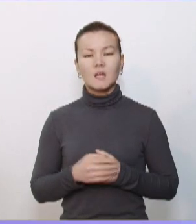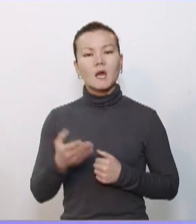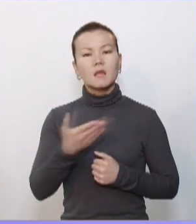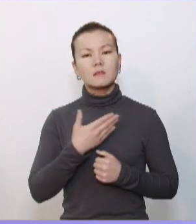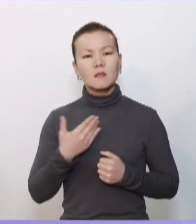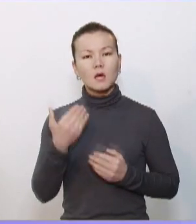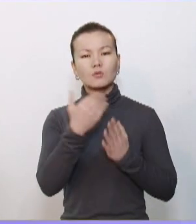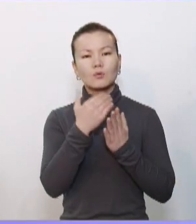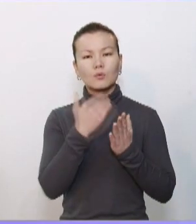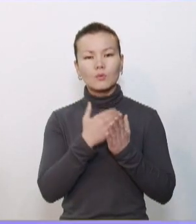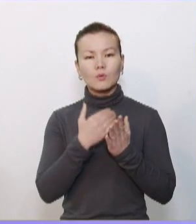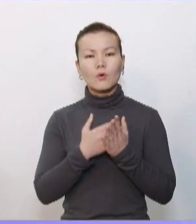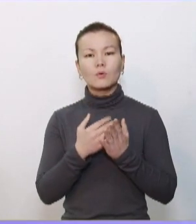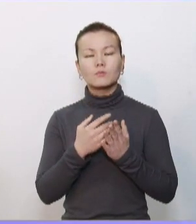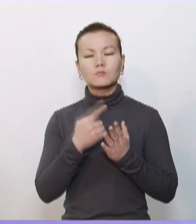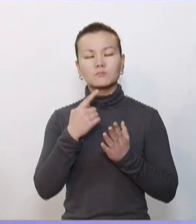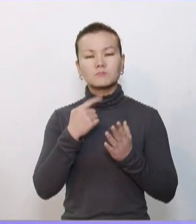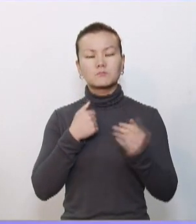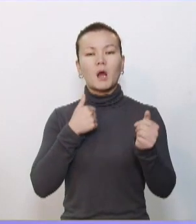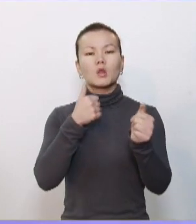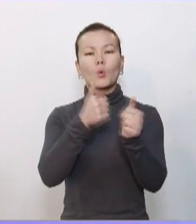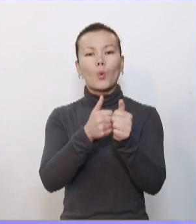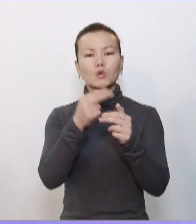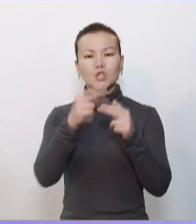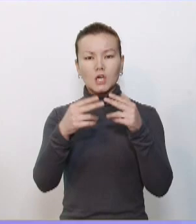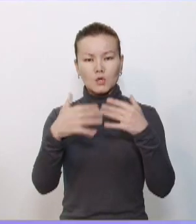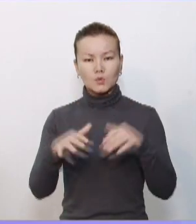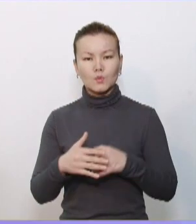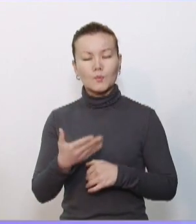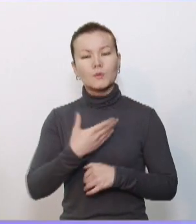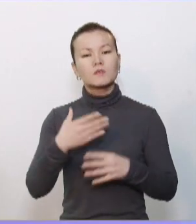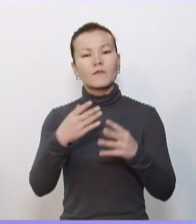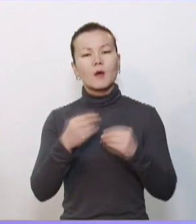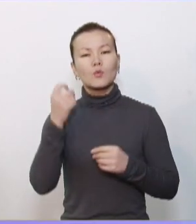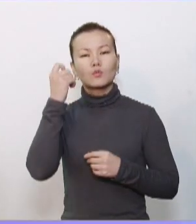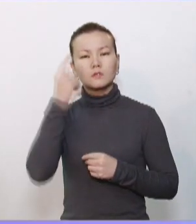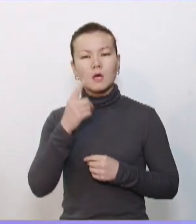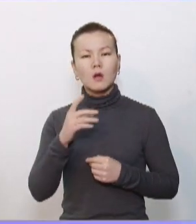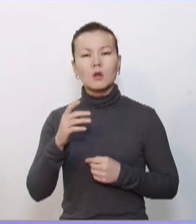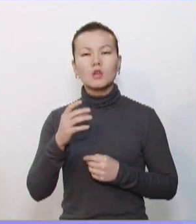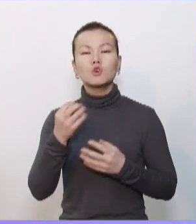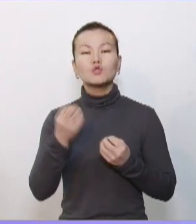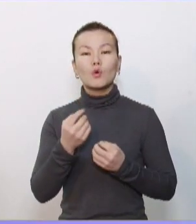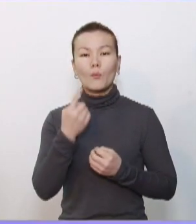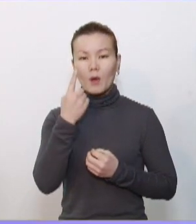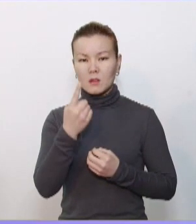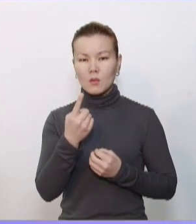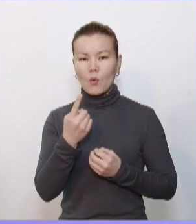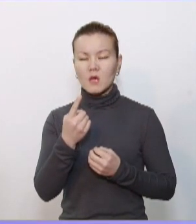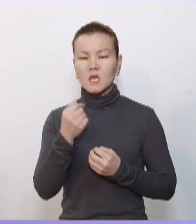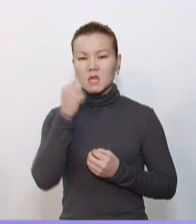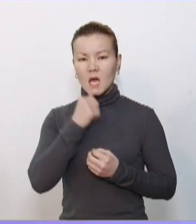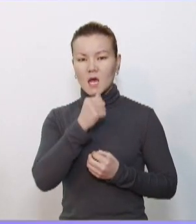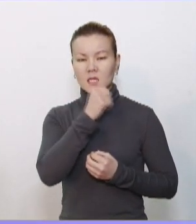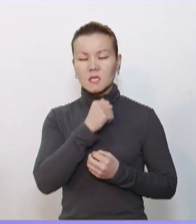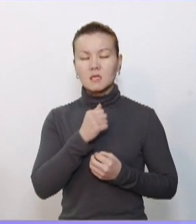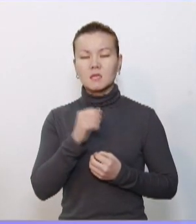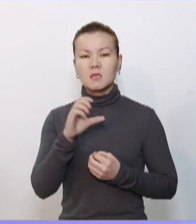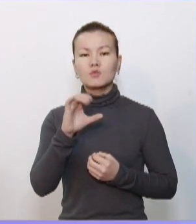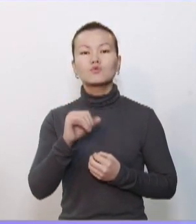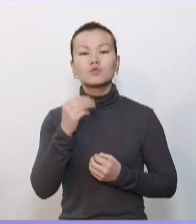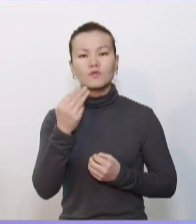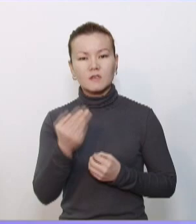Наш урок подошел к концу. Мы с вами узнали еще об одной тайне имени